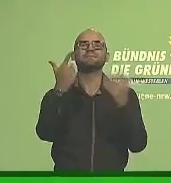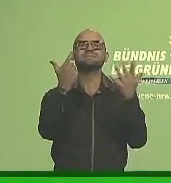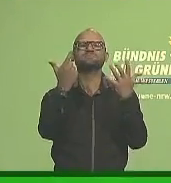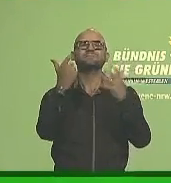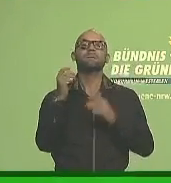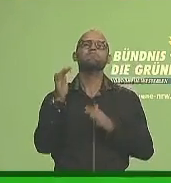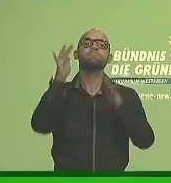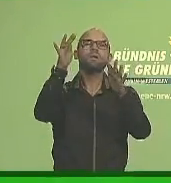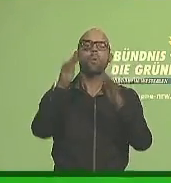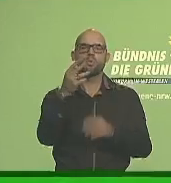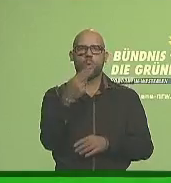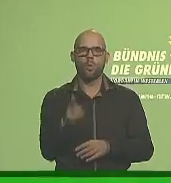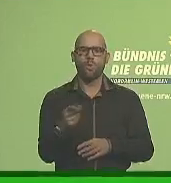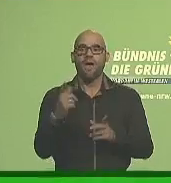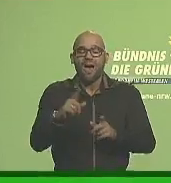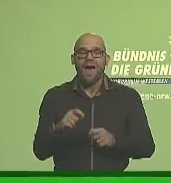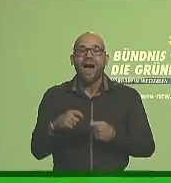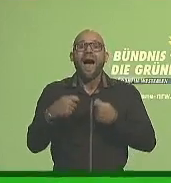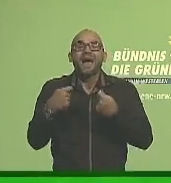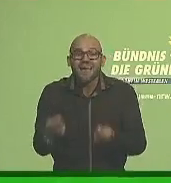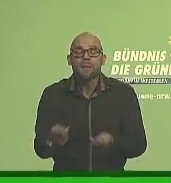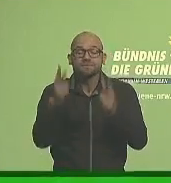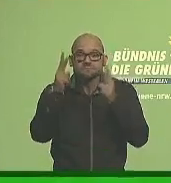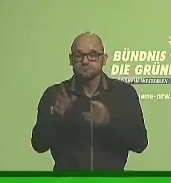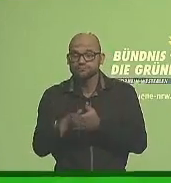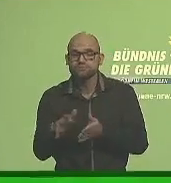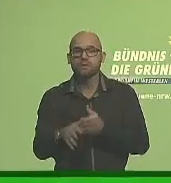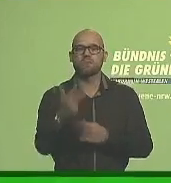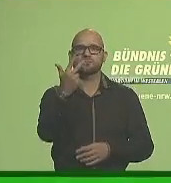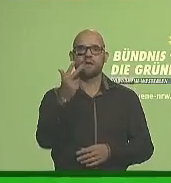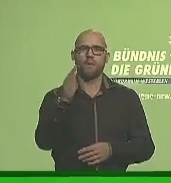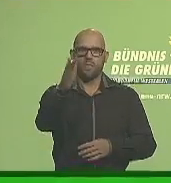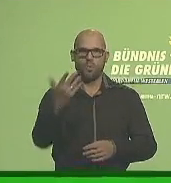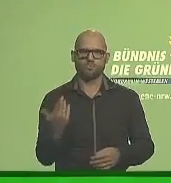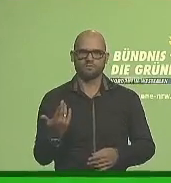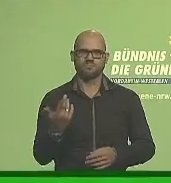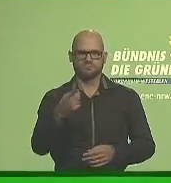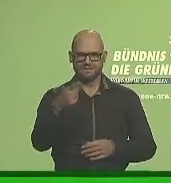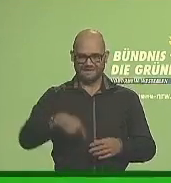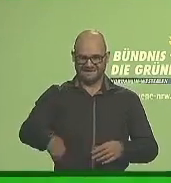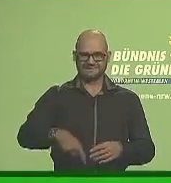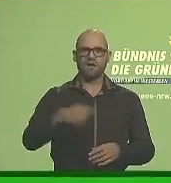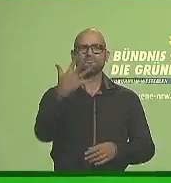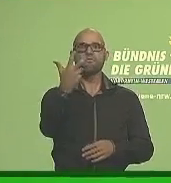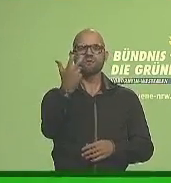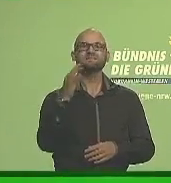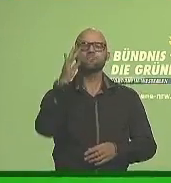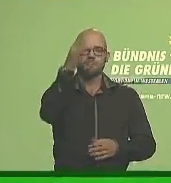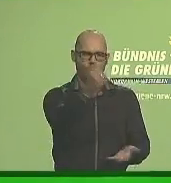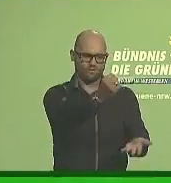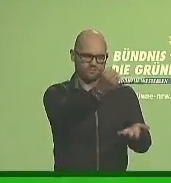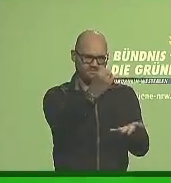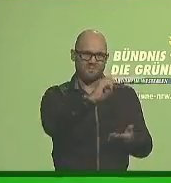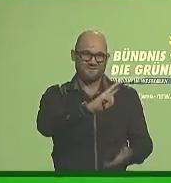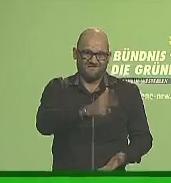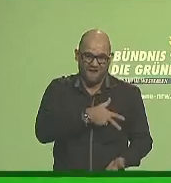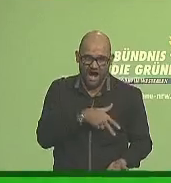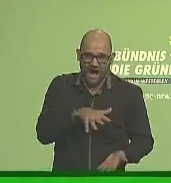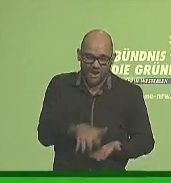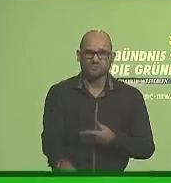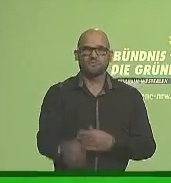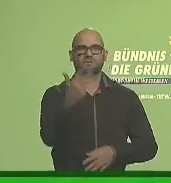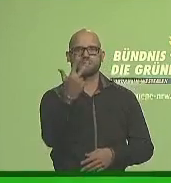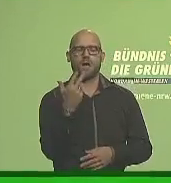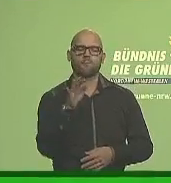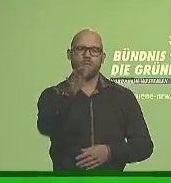ist abgeflossen? 3 Millionen. Dieses Jahr 35 Millionen eingesetzt. Was ist abgeflossen? 3 Millionen. Und warum ist es nicht abgeflossen,